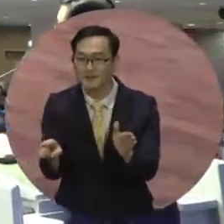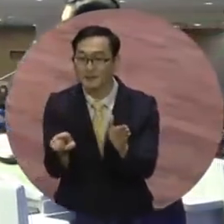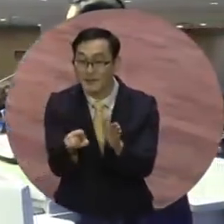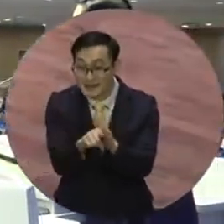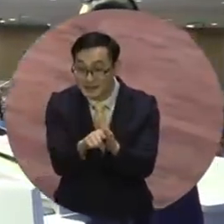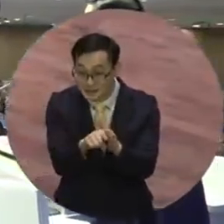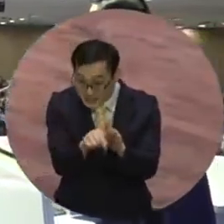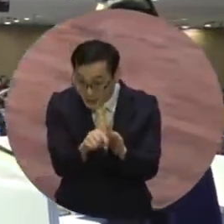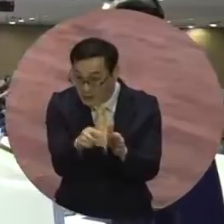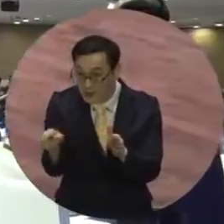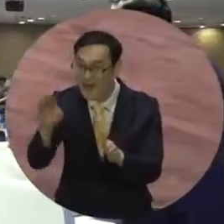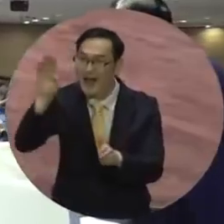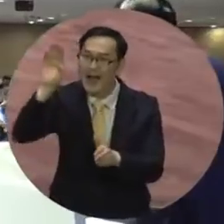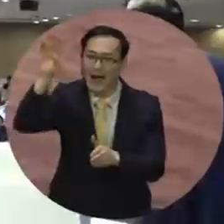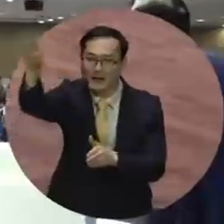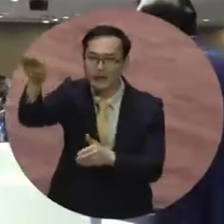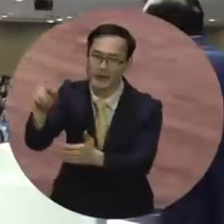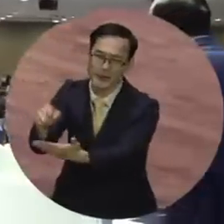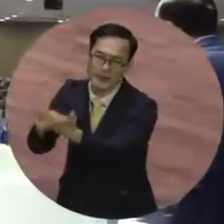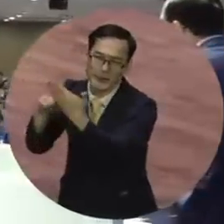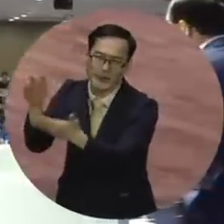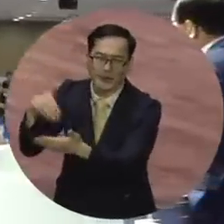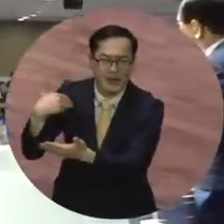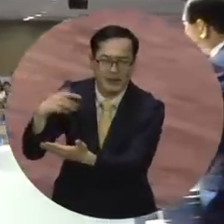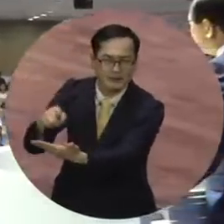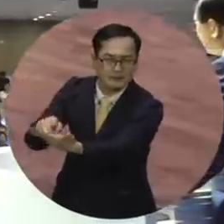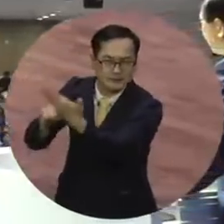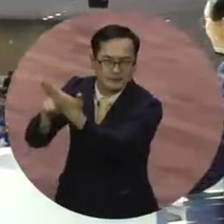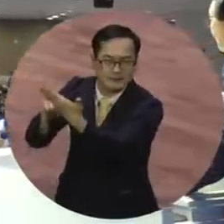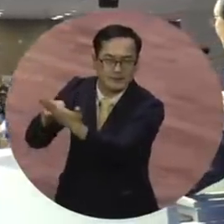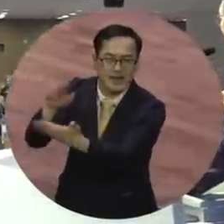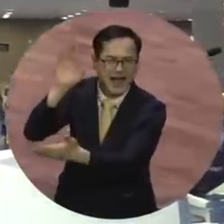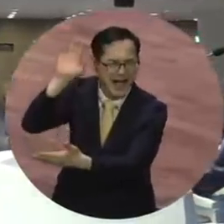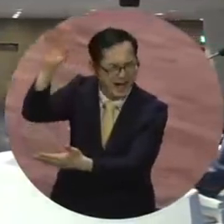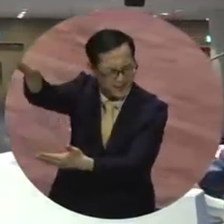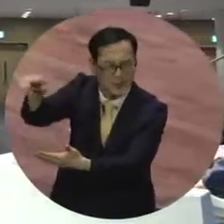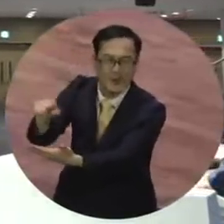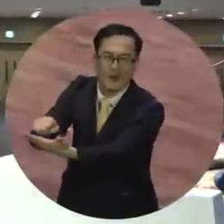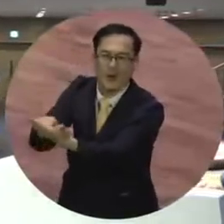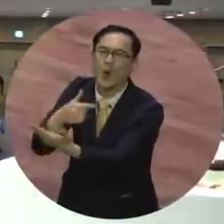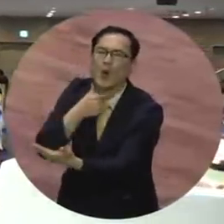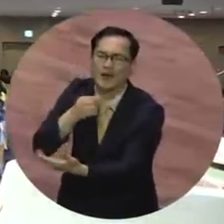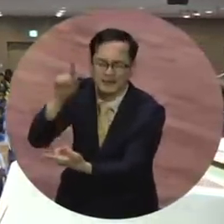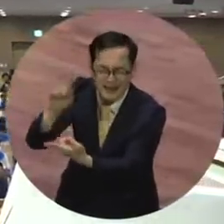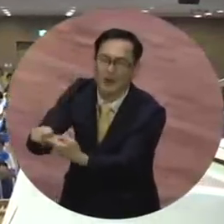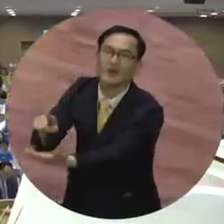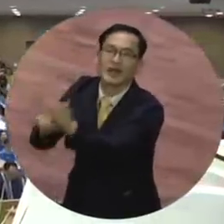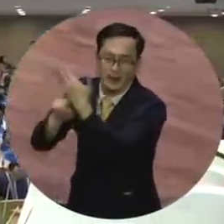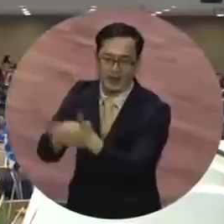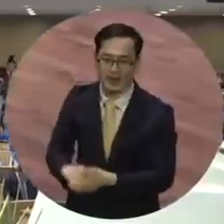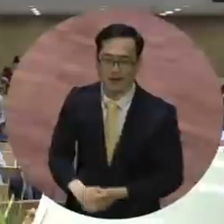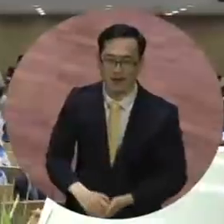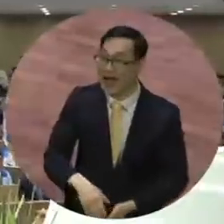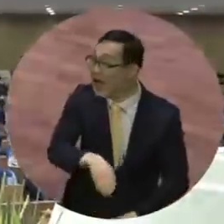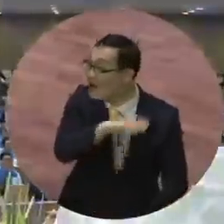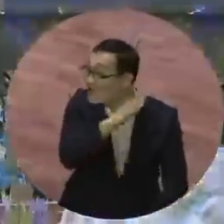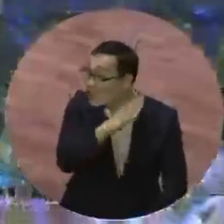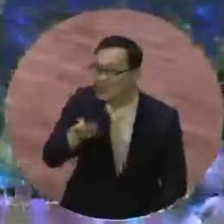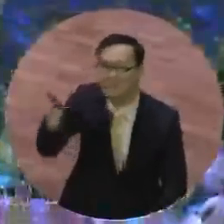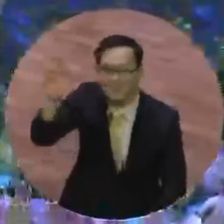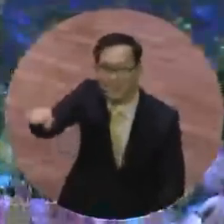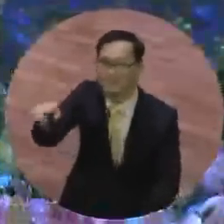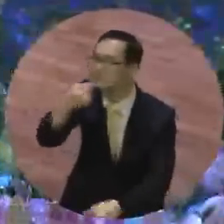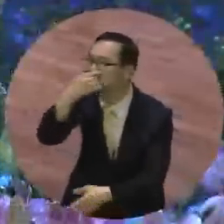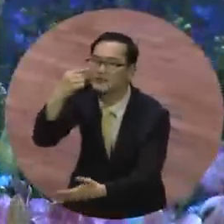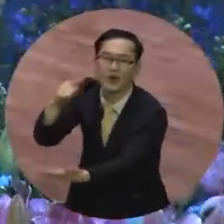실상이요 보이지 않는 것들의 증거니 그러지. 믿음은 뭐요? 보이지 않는 것의 증거. 믿음은 바라는